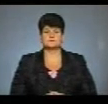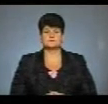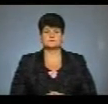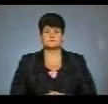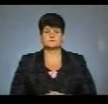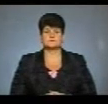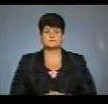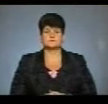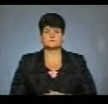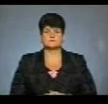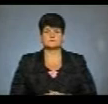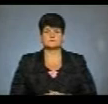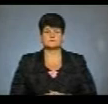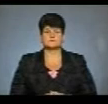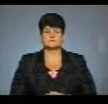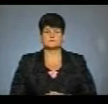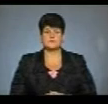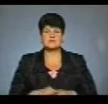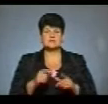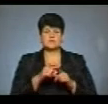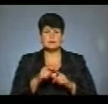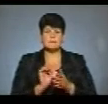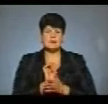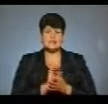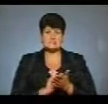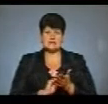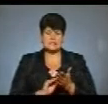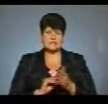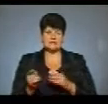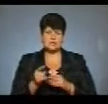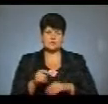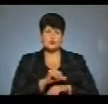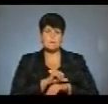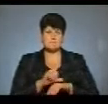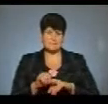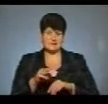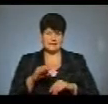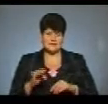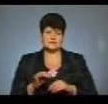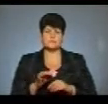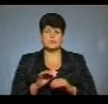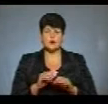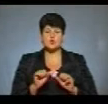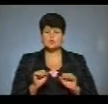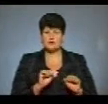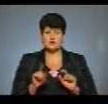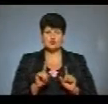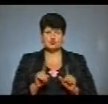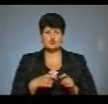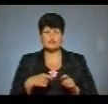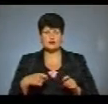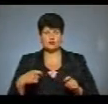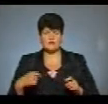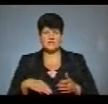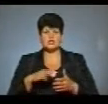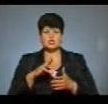Суспільному. Тернопіль. За словами прес-секретарки тернопільської митниці Ольги Протанської, розпорядження щодо